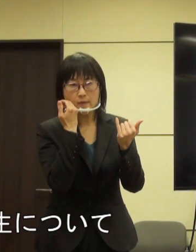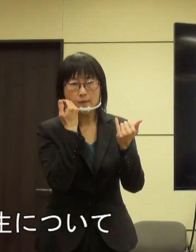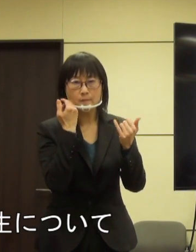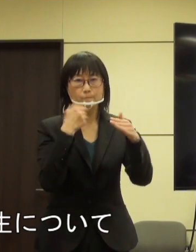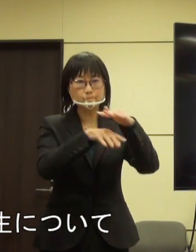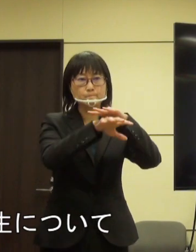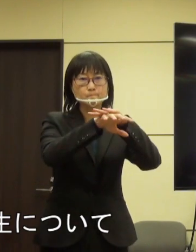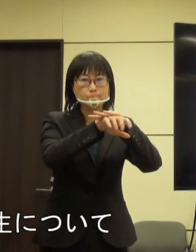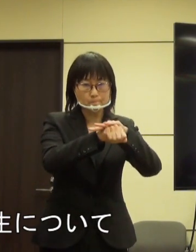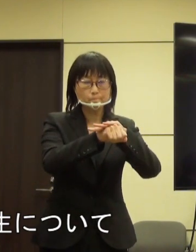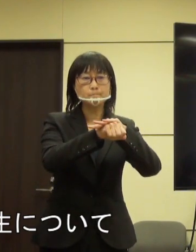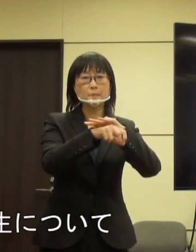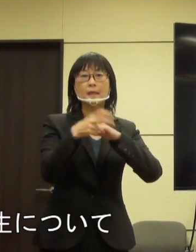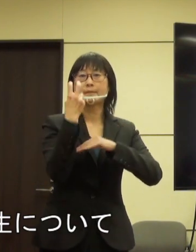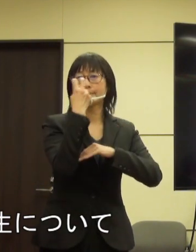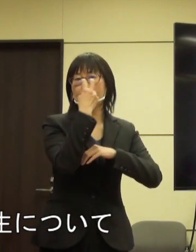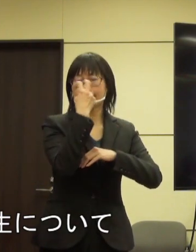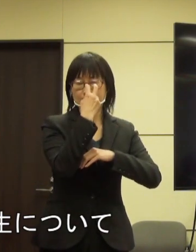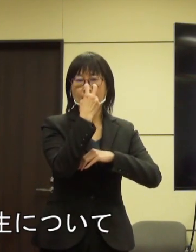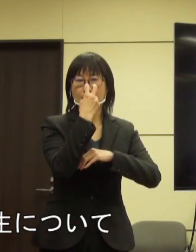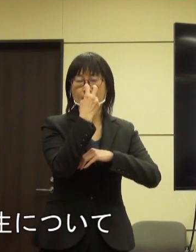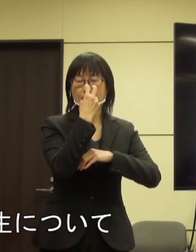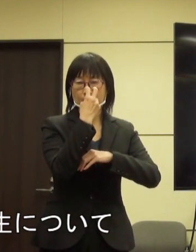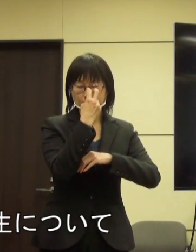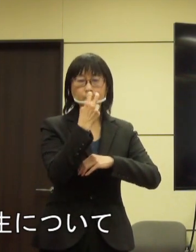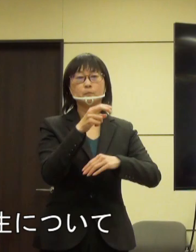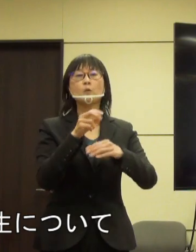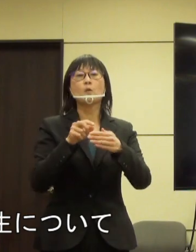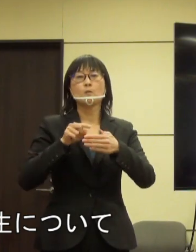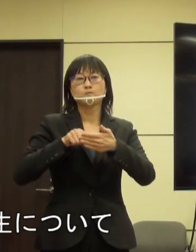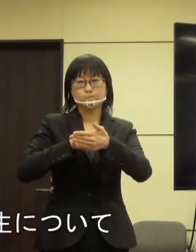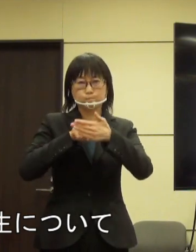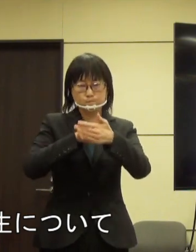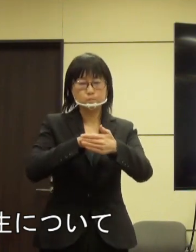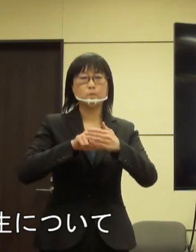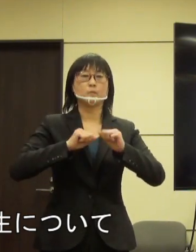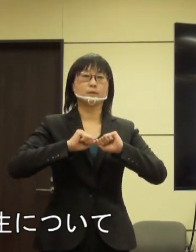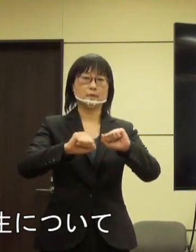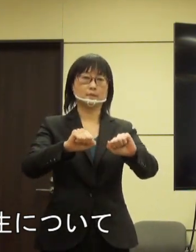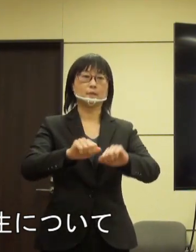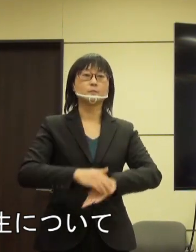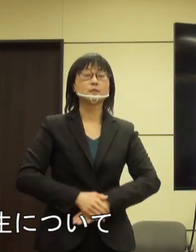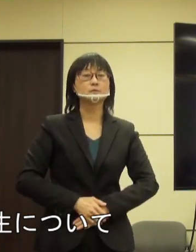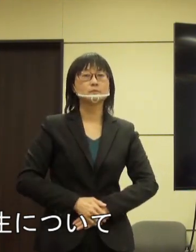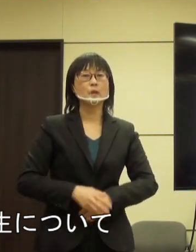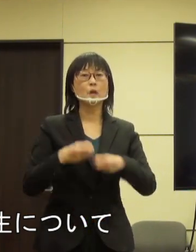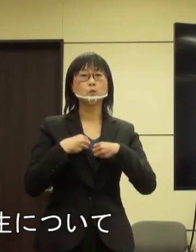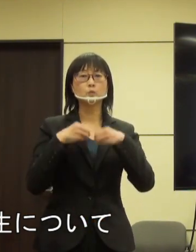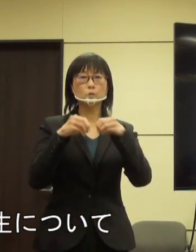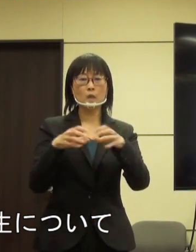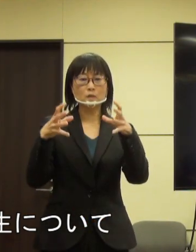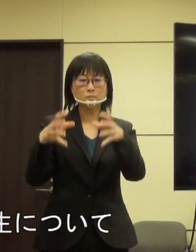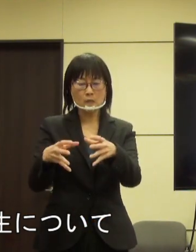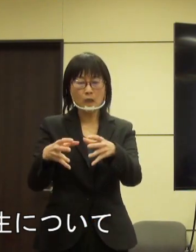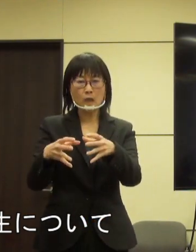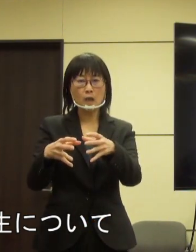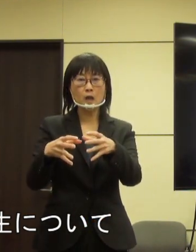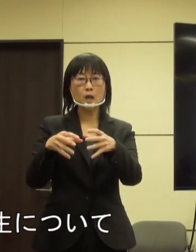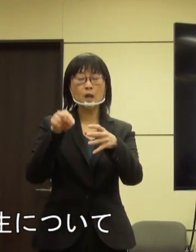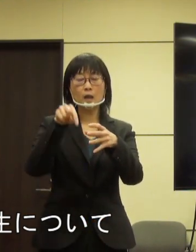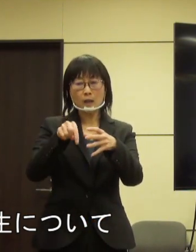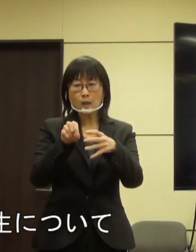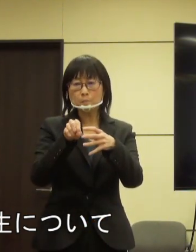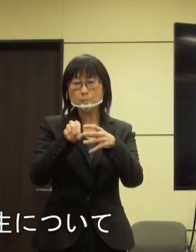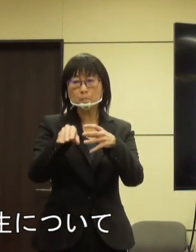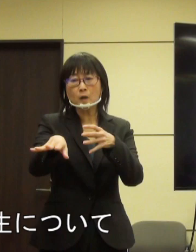をまあ実施していくときっとでありますがすでにこのクラスターの外の妹家族なので八幡様が出てらっしゃっ